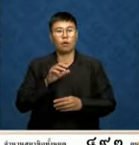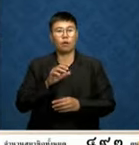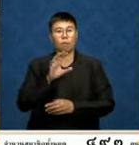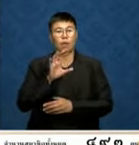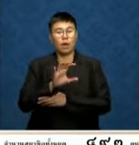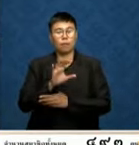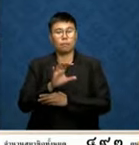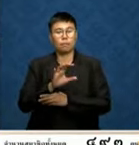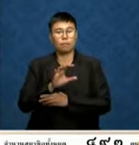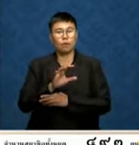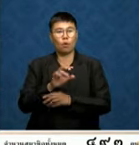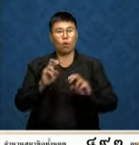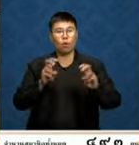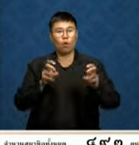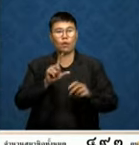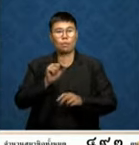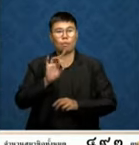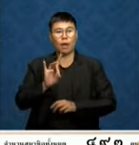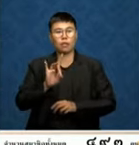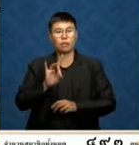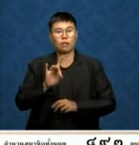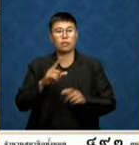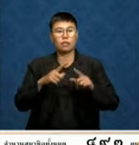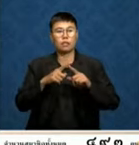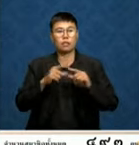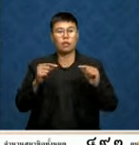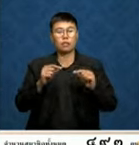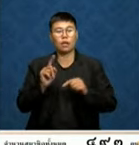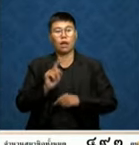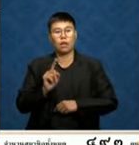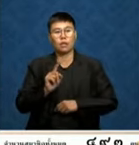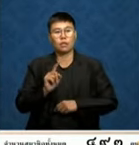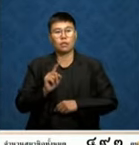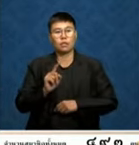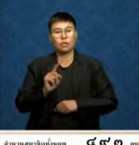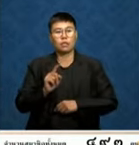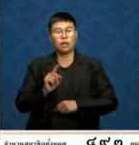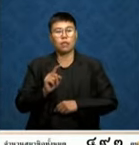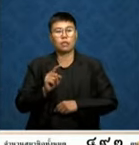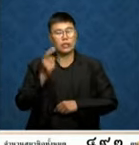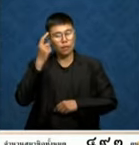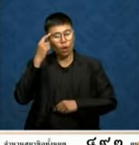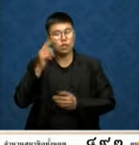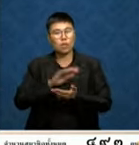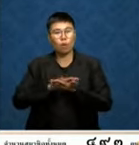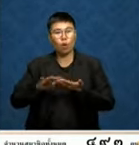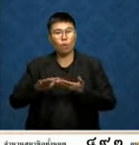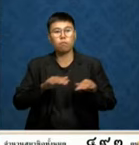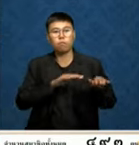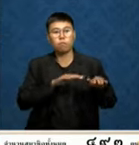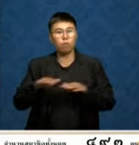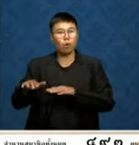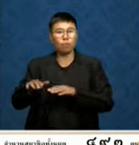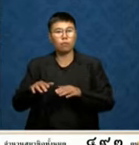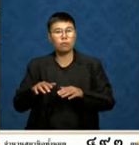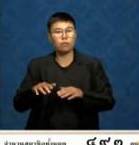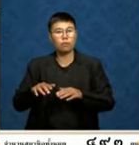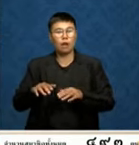ข้อที่28ครับจะเอาเรื่องที่คิดว่าเรียบร้อยแล้วก็พร้อมที่จะชี้แจ